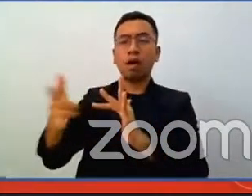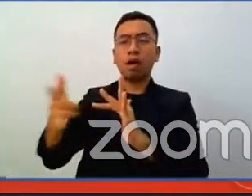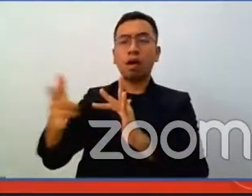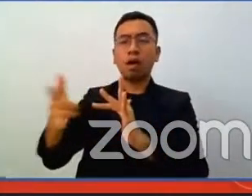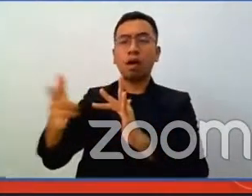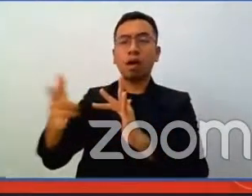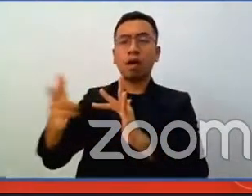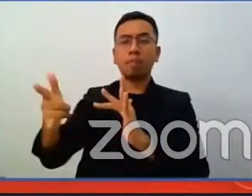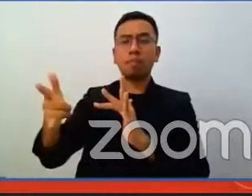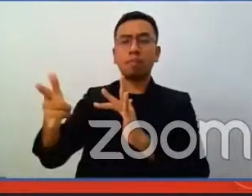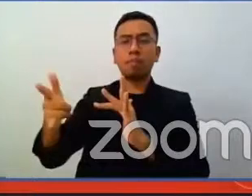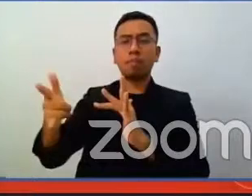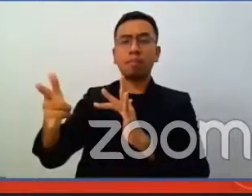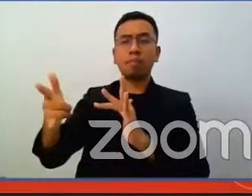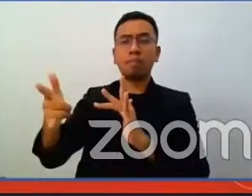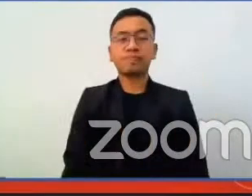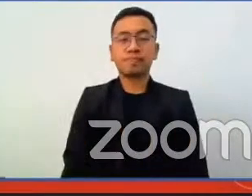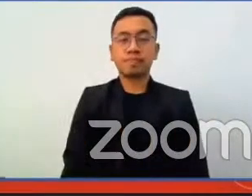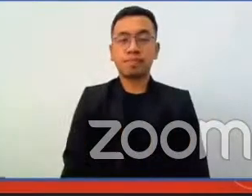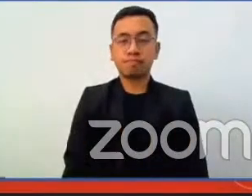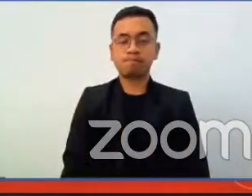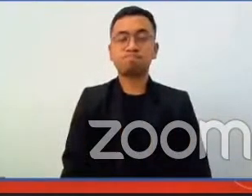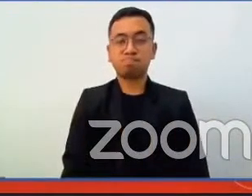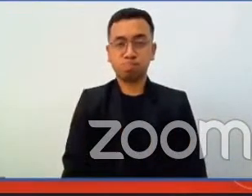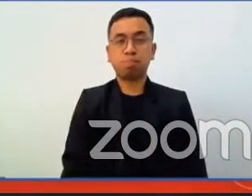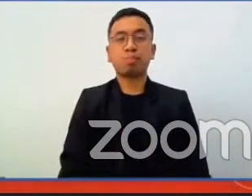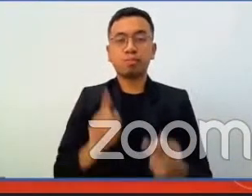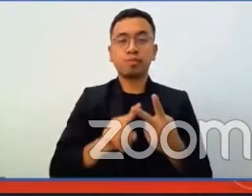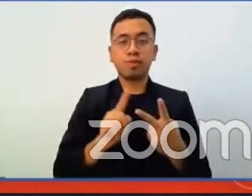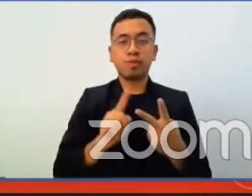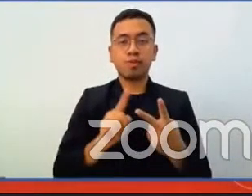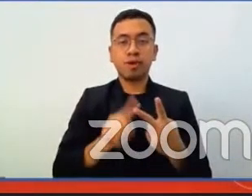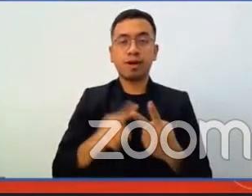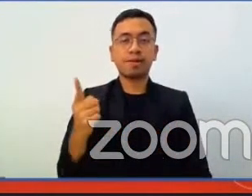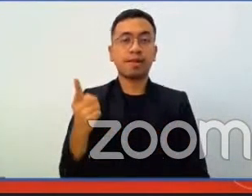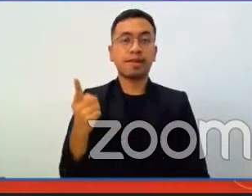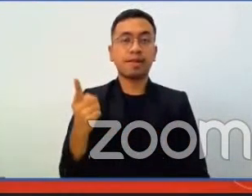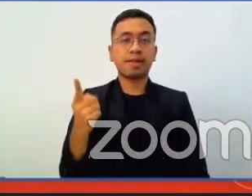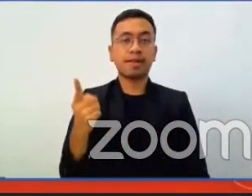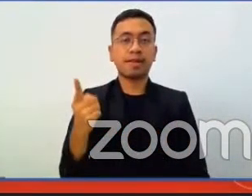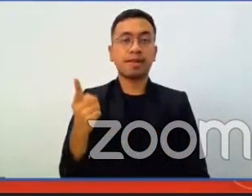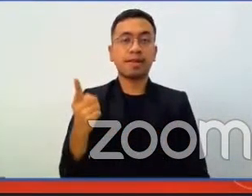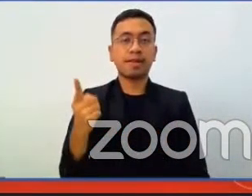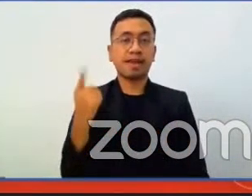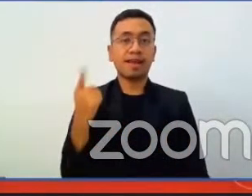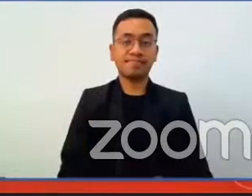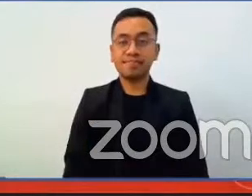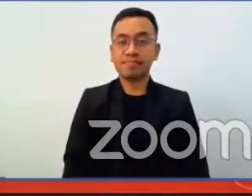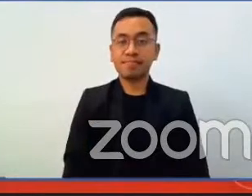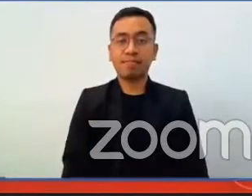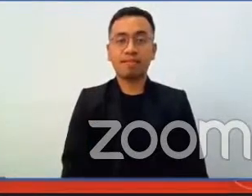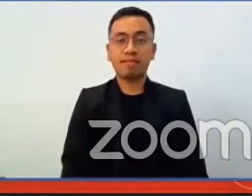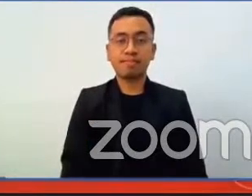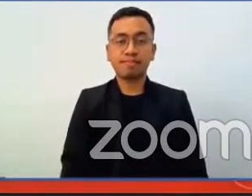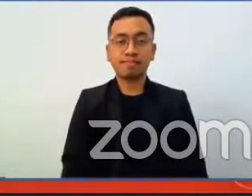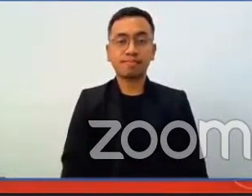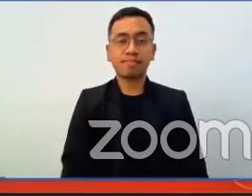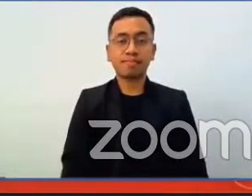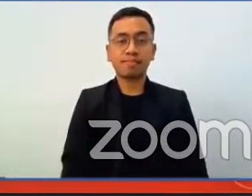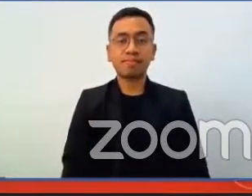Baik, pertanyaan yang kedua yang disampaikan kepada saya bahasanya adalah mengenai apa saja